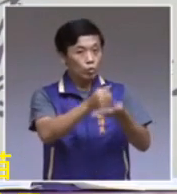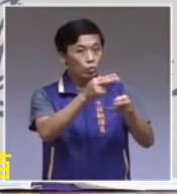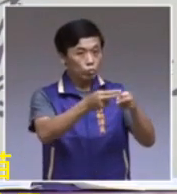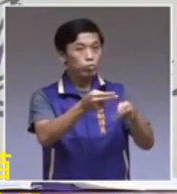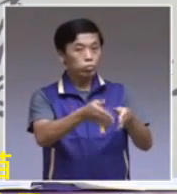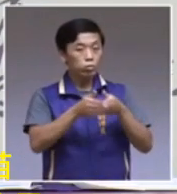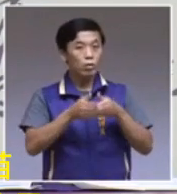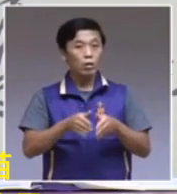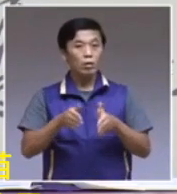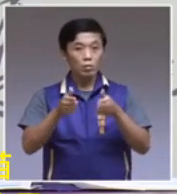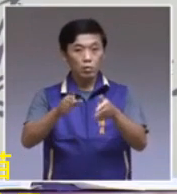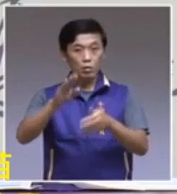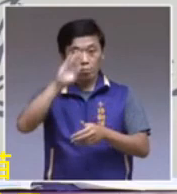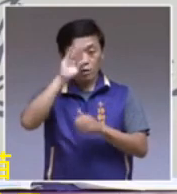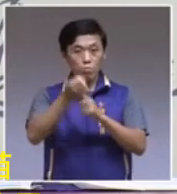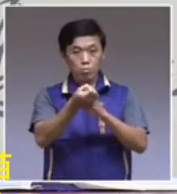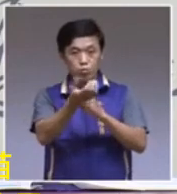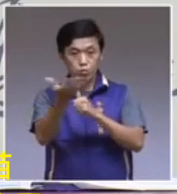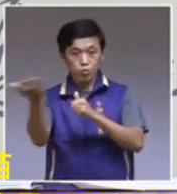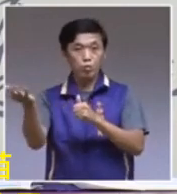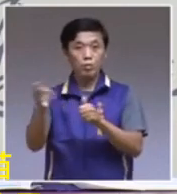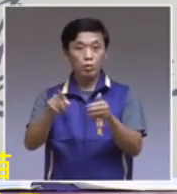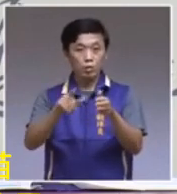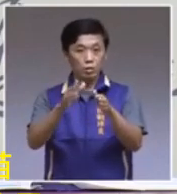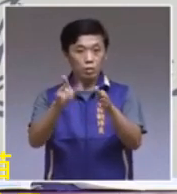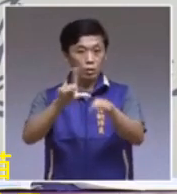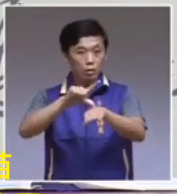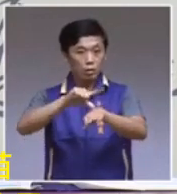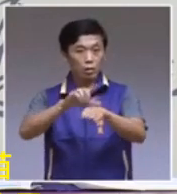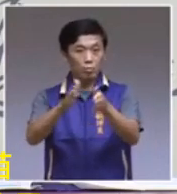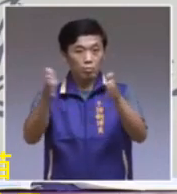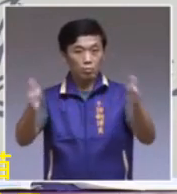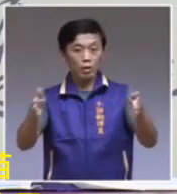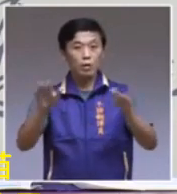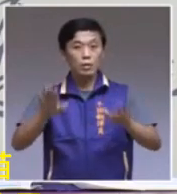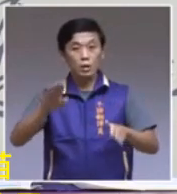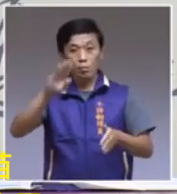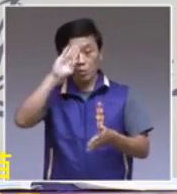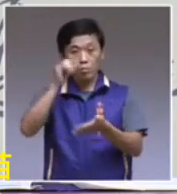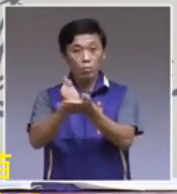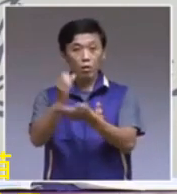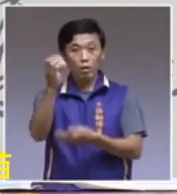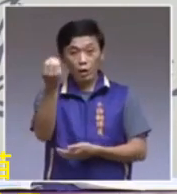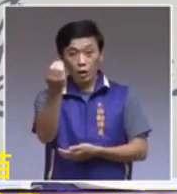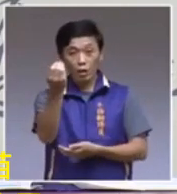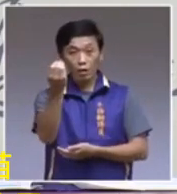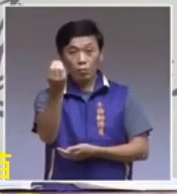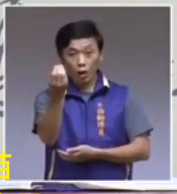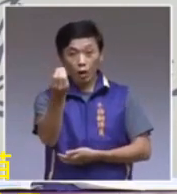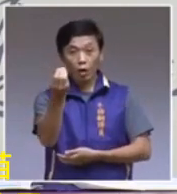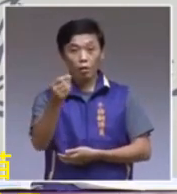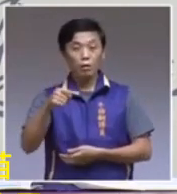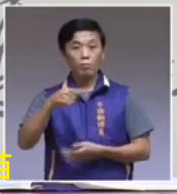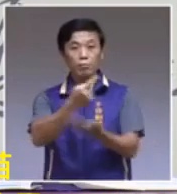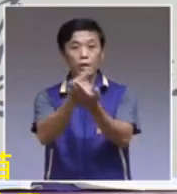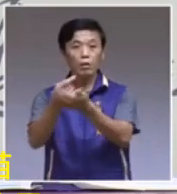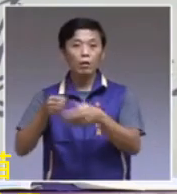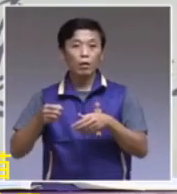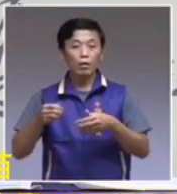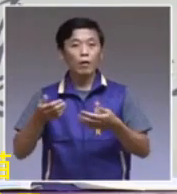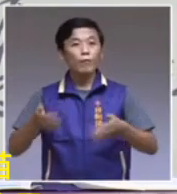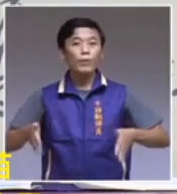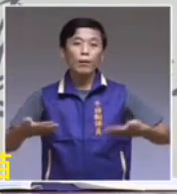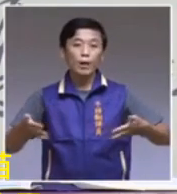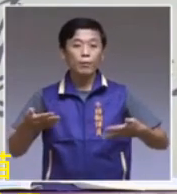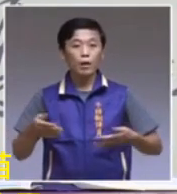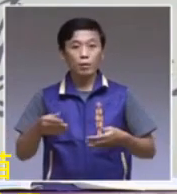情流行的时候，也不要说今天确诊个案是零，大家就放松，还是要